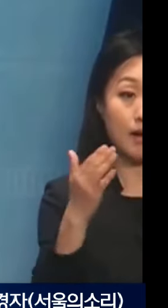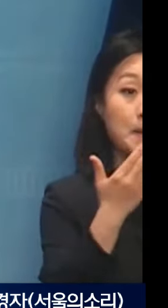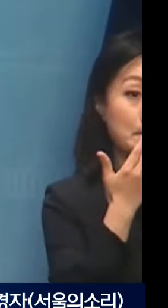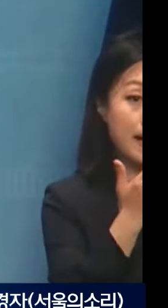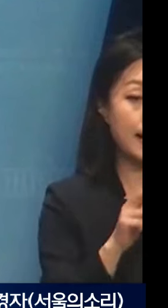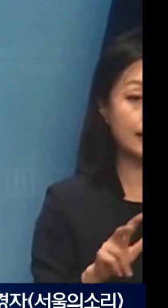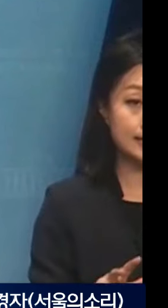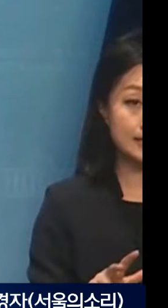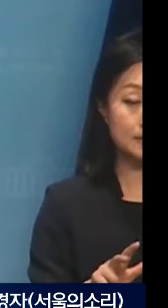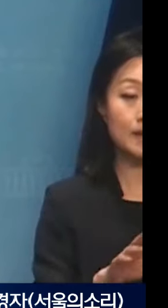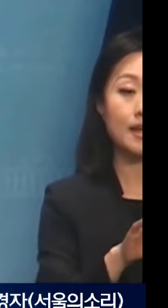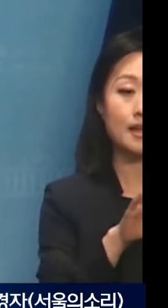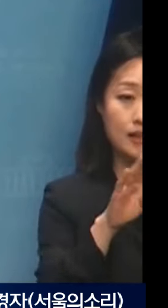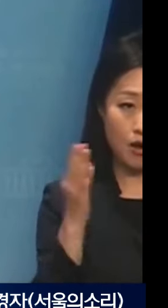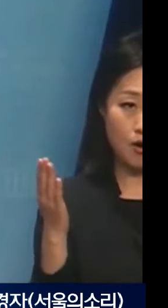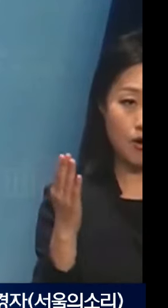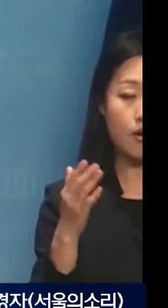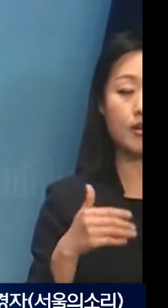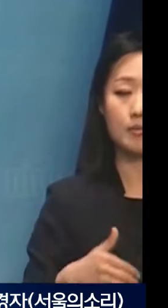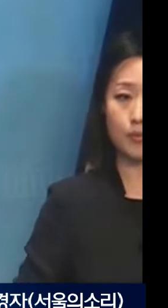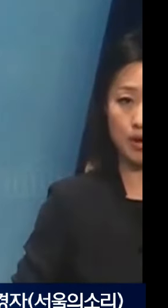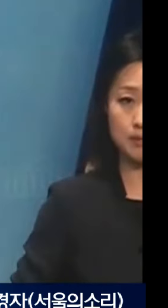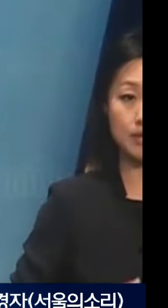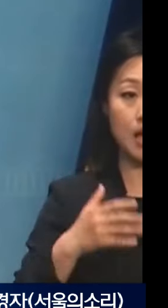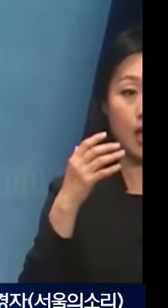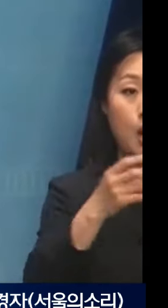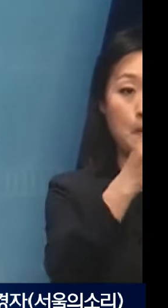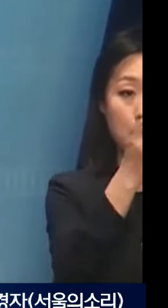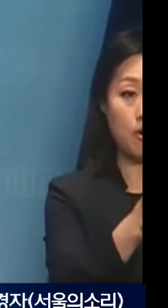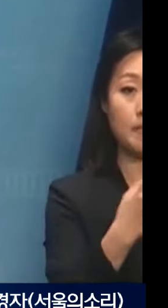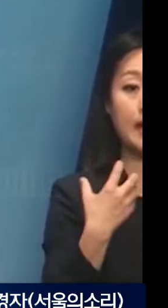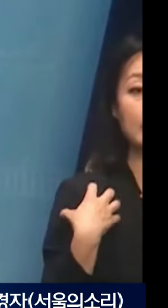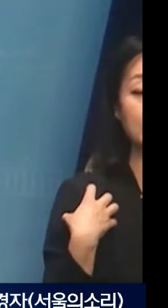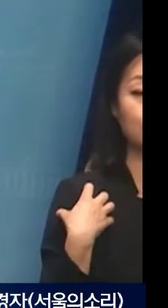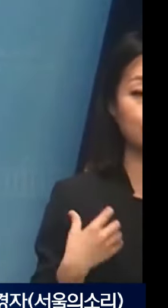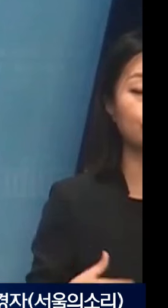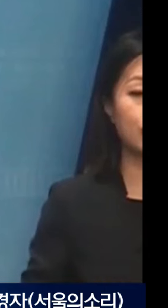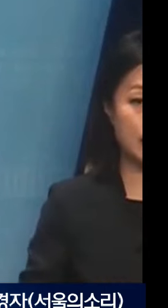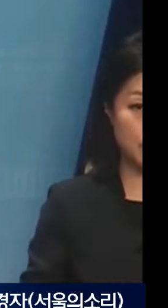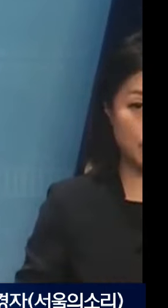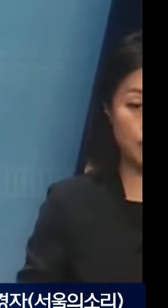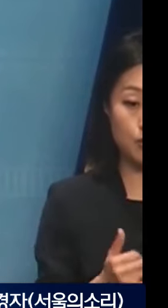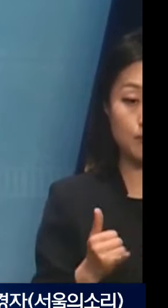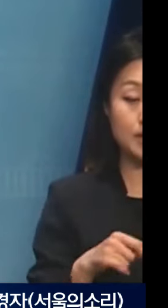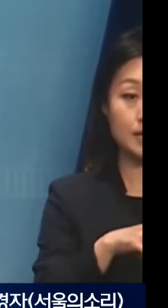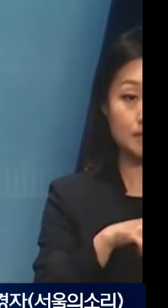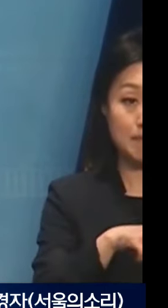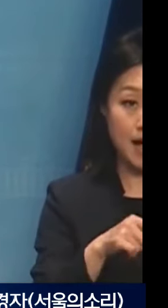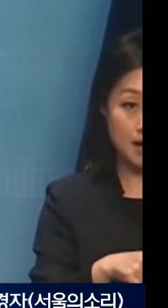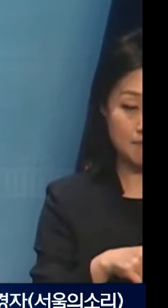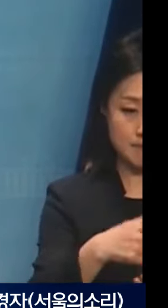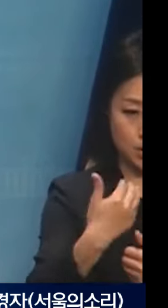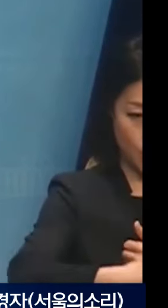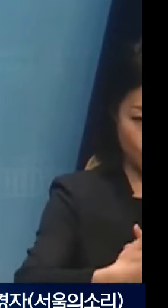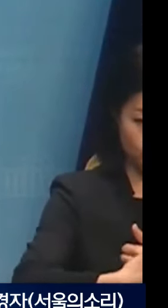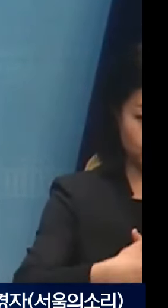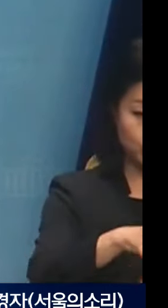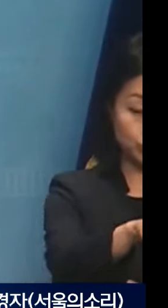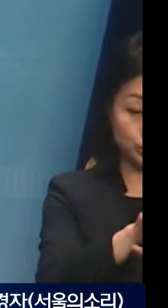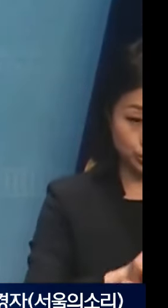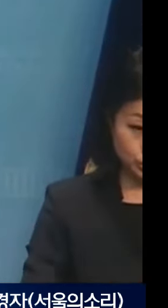지금은 열어야 될 헌법상 의무가 있고 민심이 우리에게 강력하게 요구하고 있는 것을 수용하기